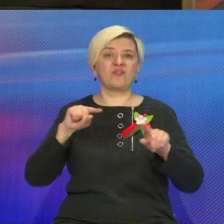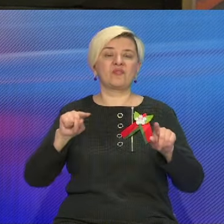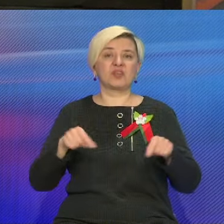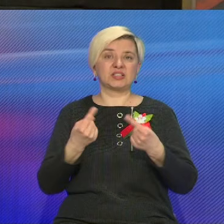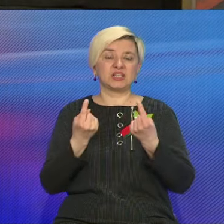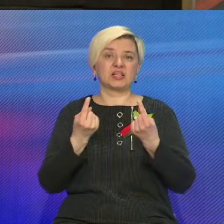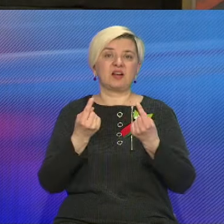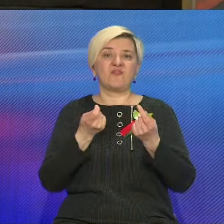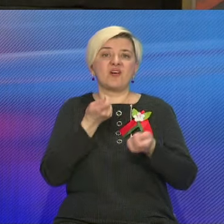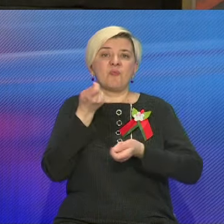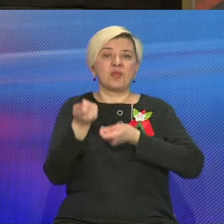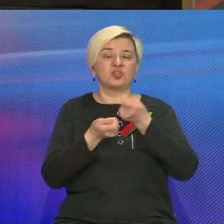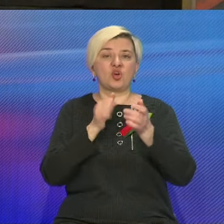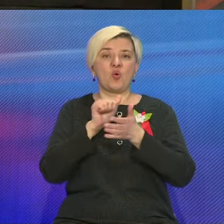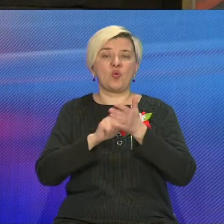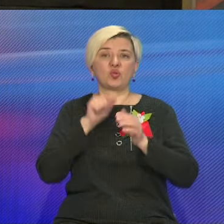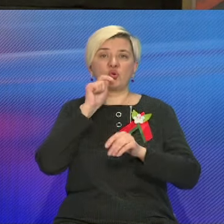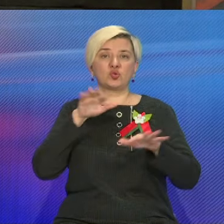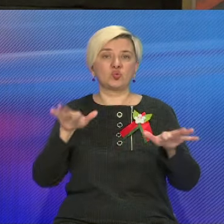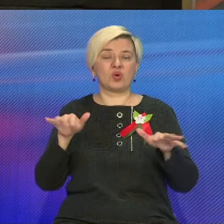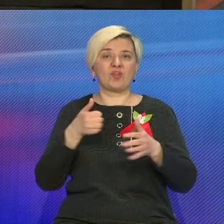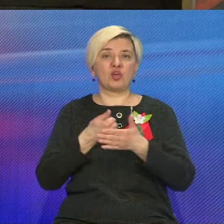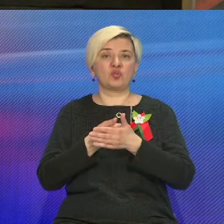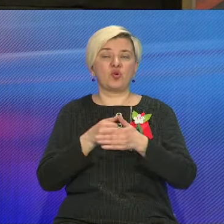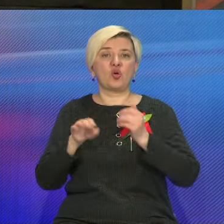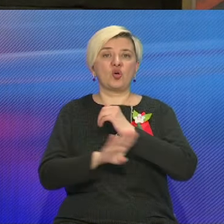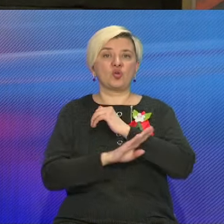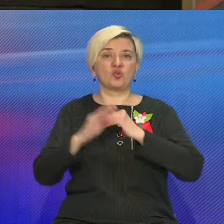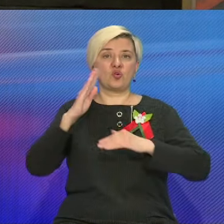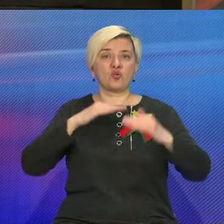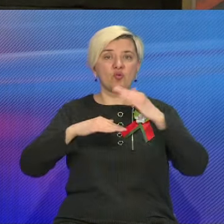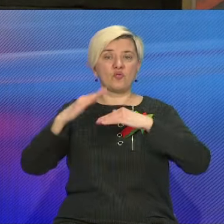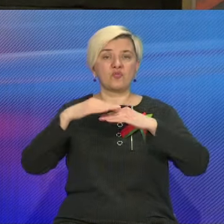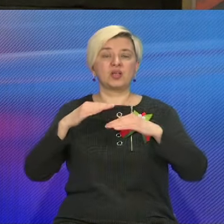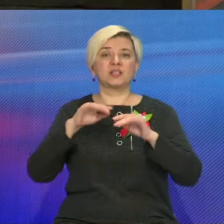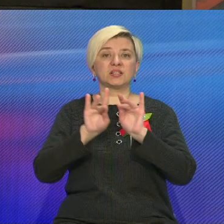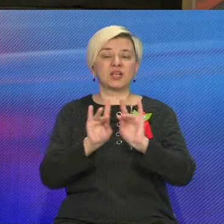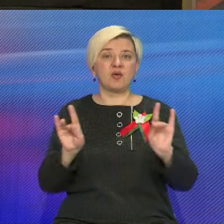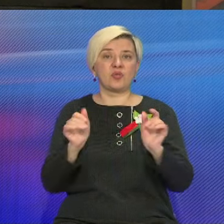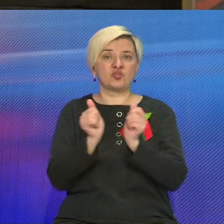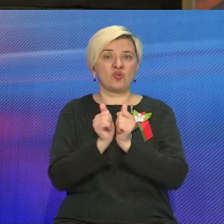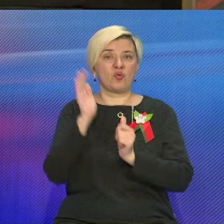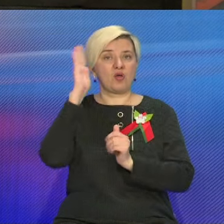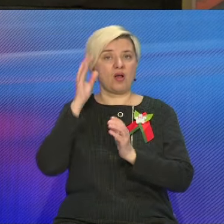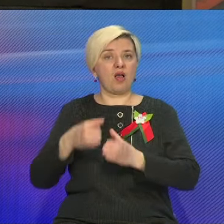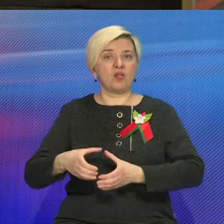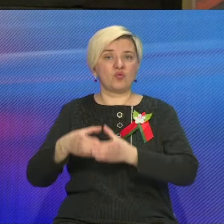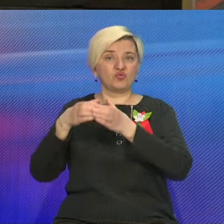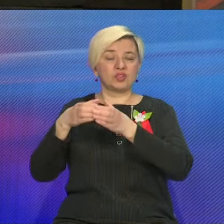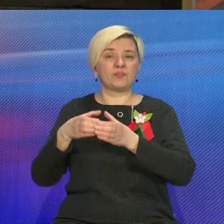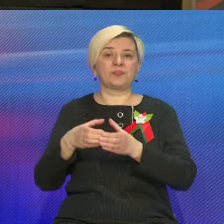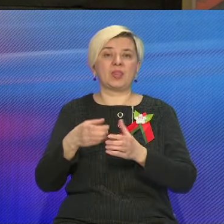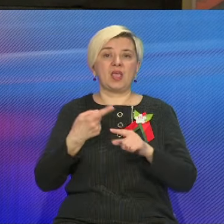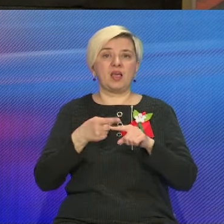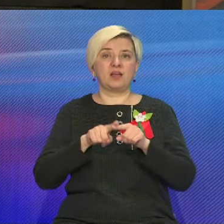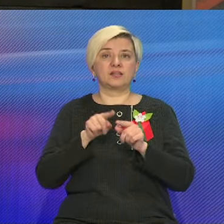мельчайшие, так, от журавля до дров, там, до скамеечки около колодца, наверное, вот